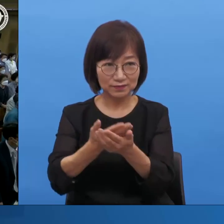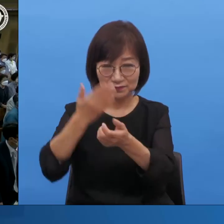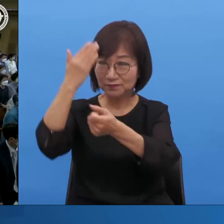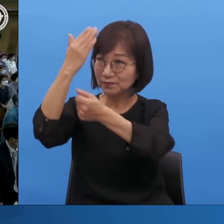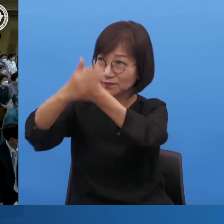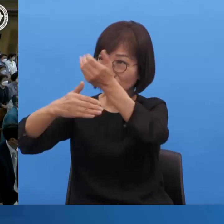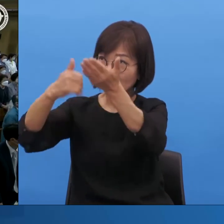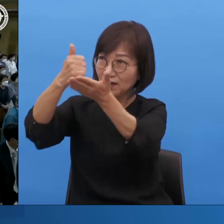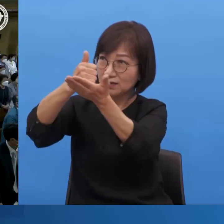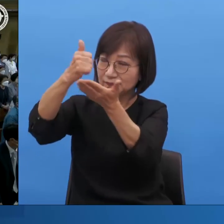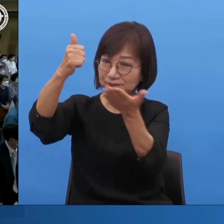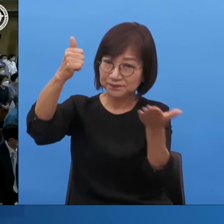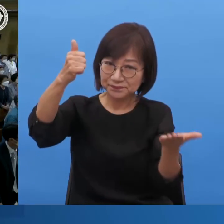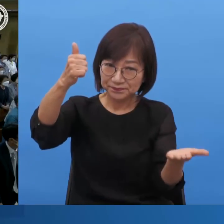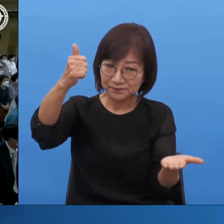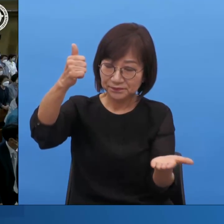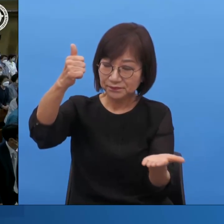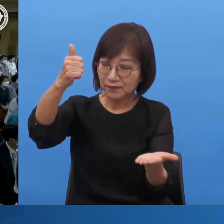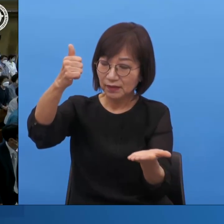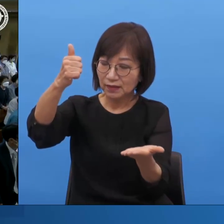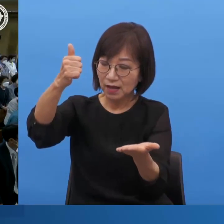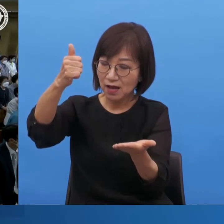하소서.